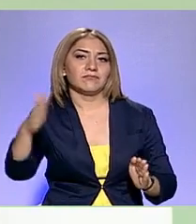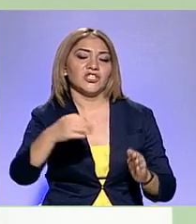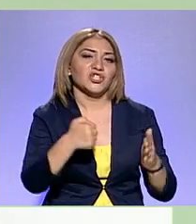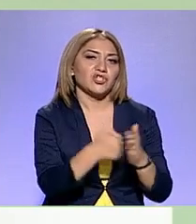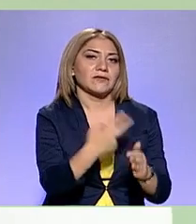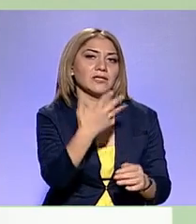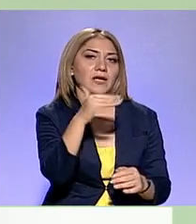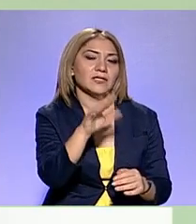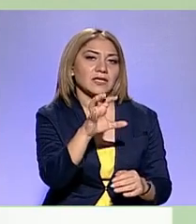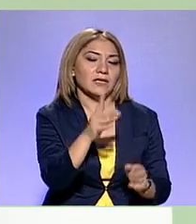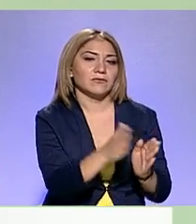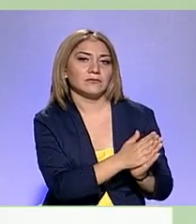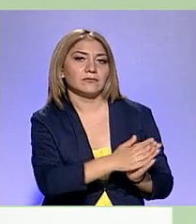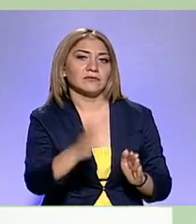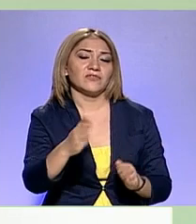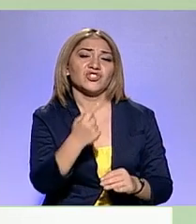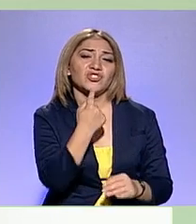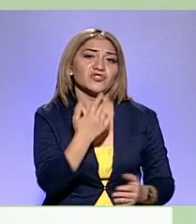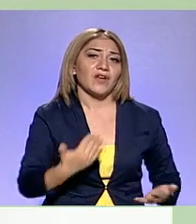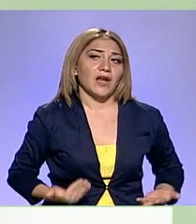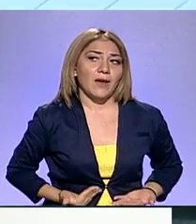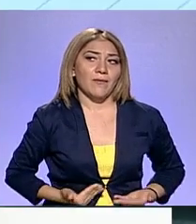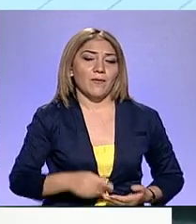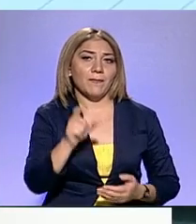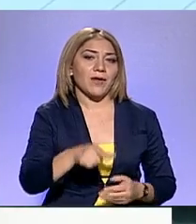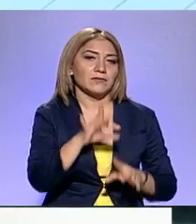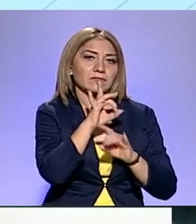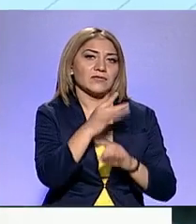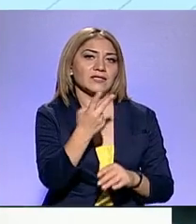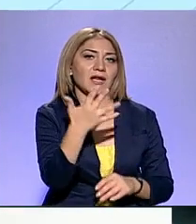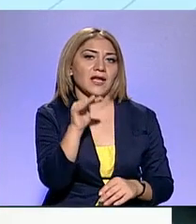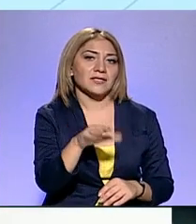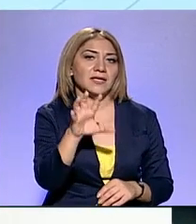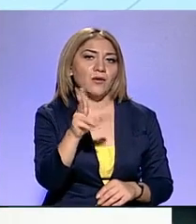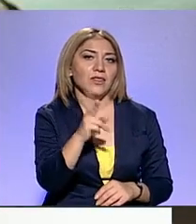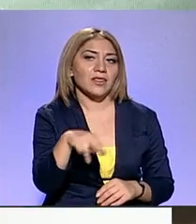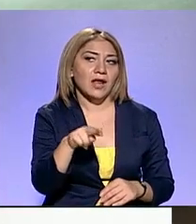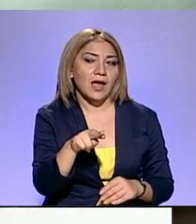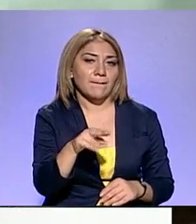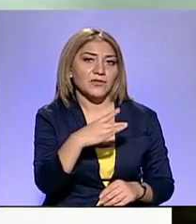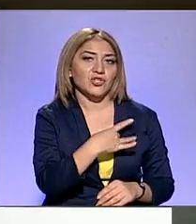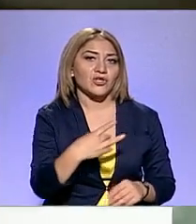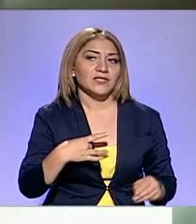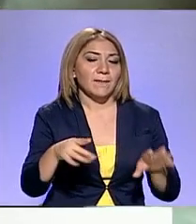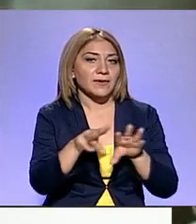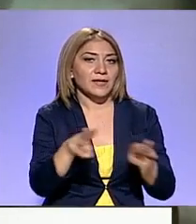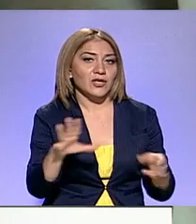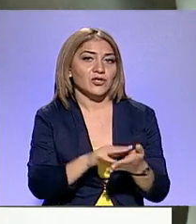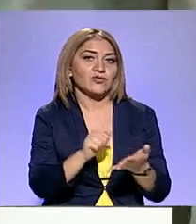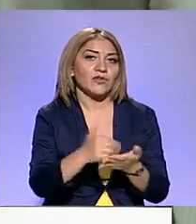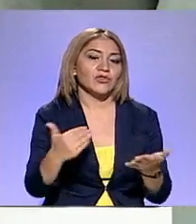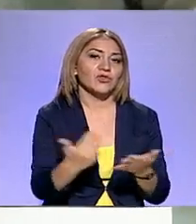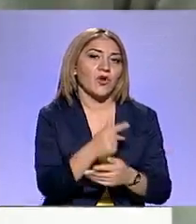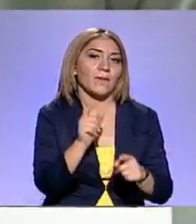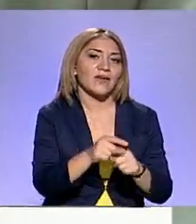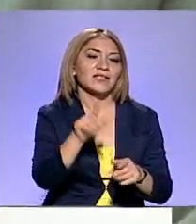նշանակում է ծայրահեղ աղքատ քաղաքացի մեր երկրում չի լինելու։ 25,500 դրամի շեմը սոցապնախարությունում կոչել են նոր